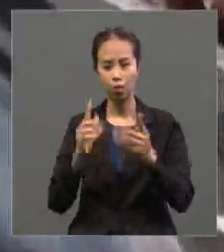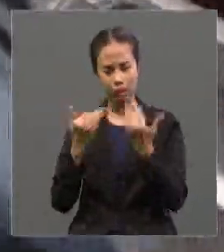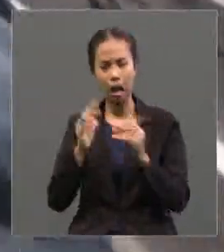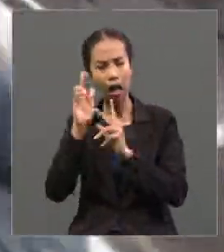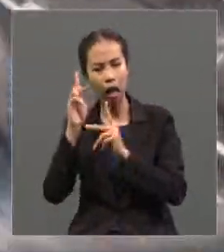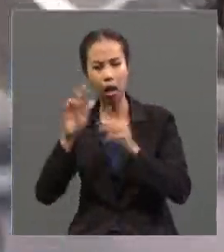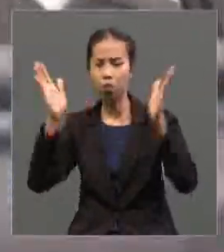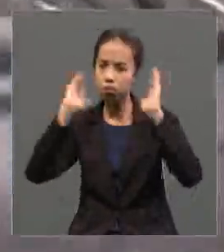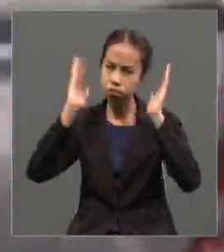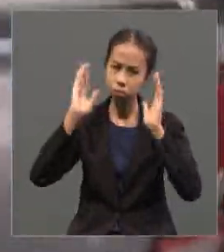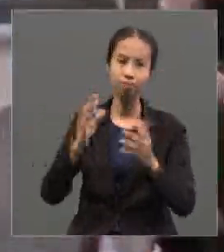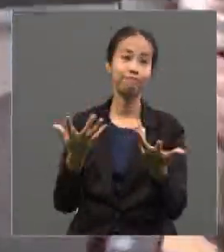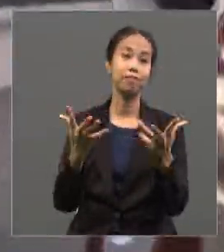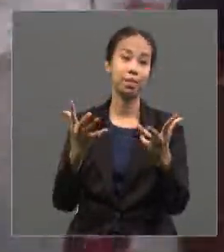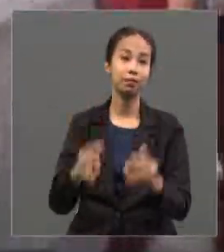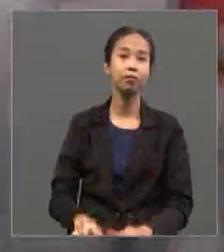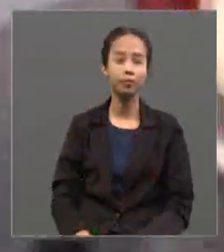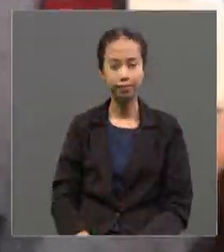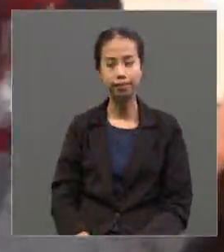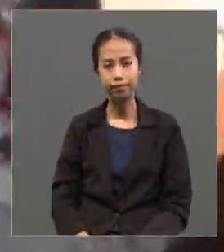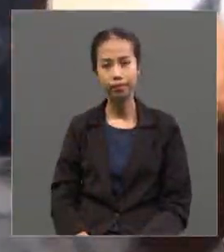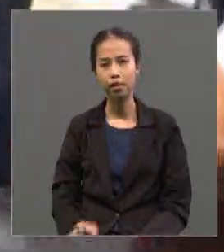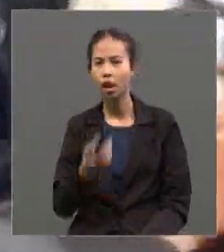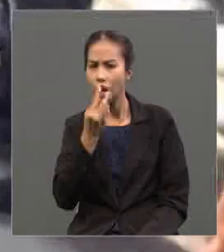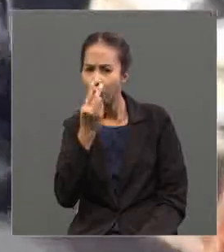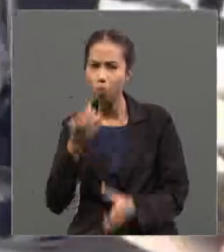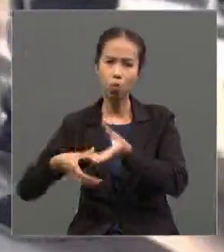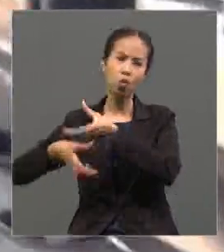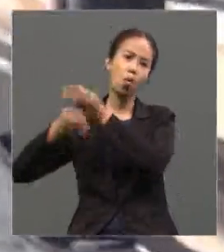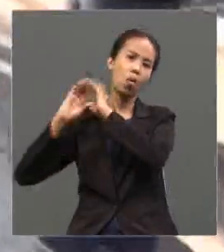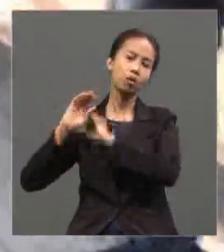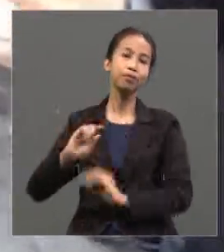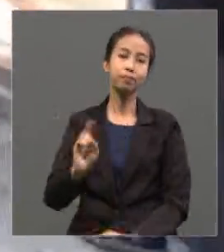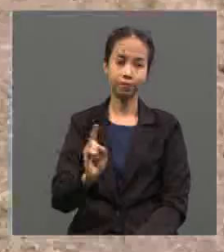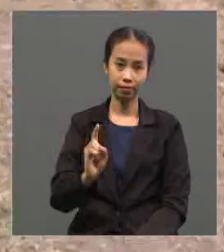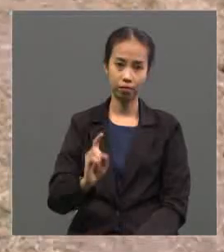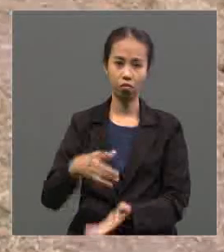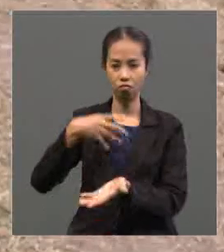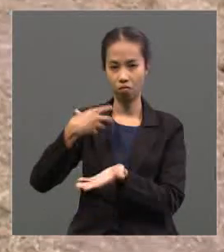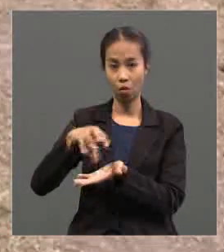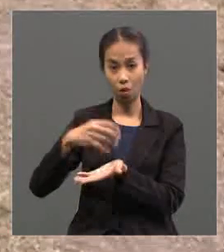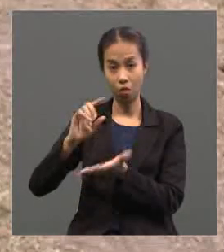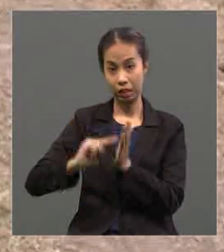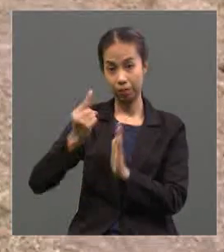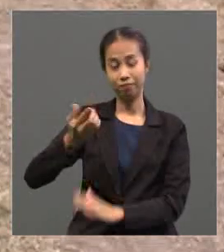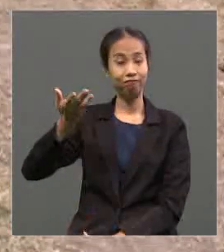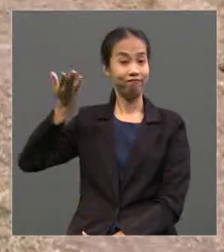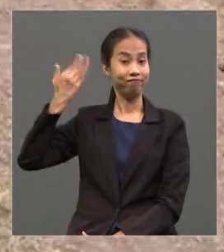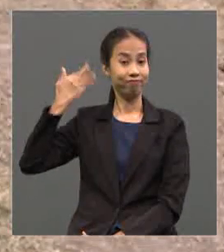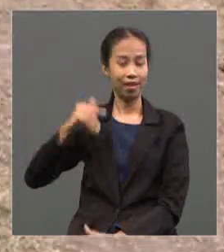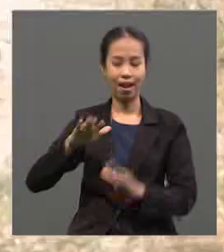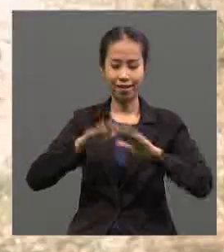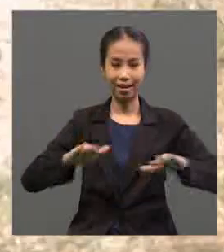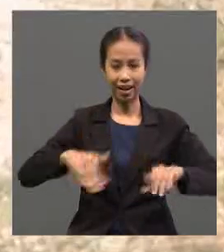การแถลงข่าวเรื่องของคดีแต่อย่างใดย้อนดูหน่อยดีไหมว่าไทม์ไลน์คดีนี้เป็นยังไง ค่ะเดี๋ยวเราจะมาย้อนไทม์ไลน์สรุปคดีเด็กห